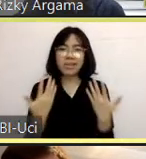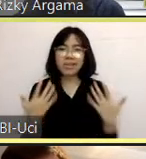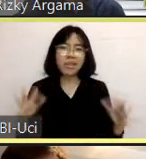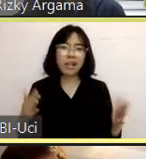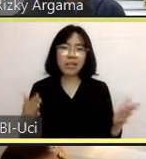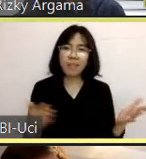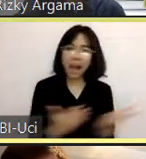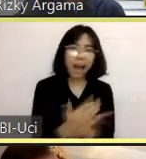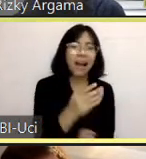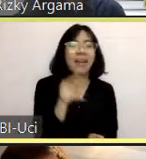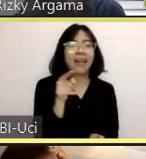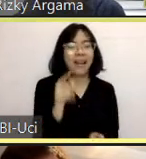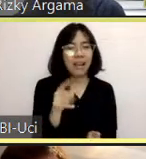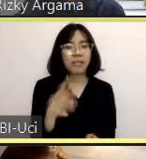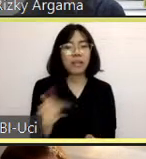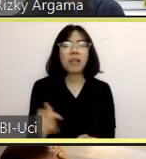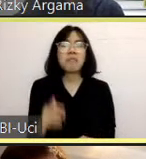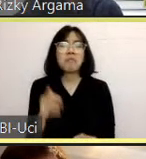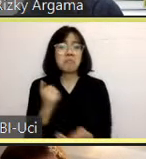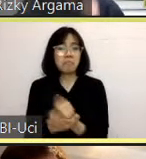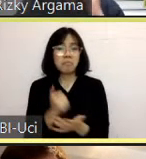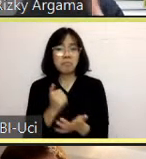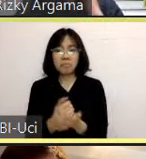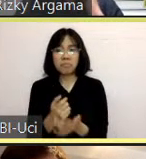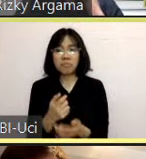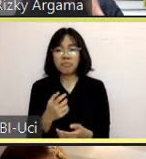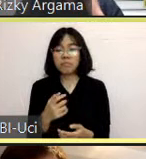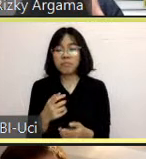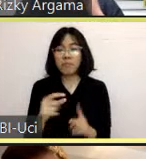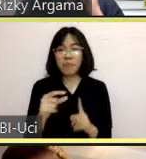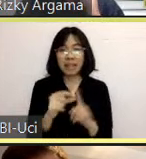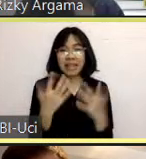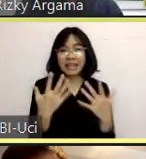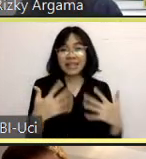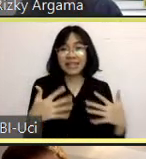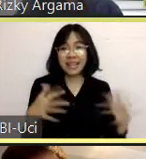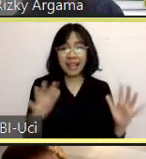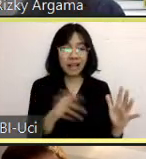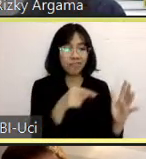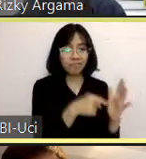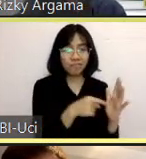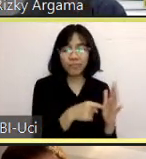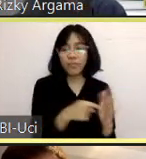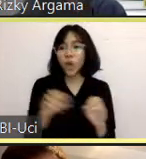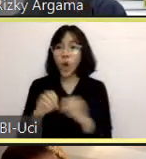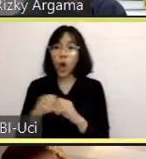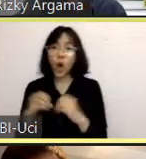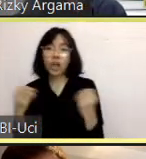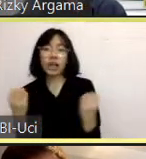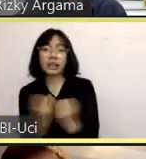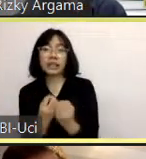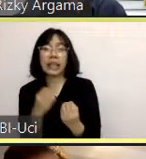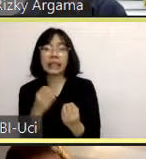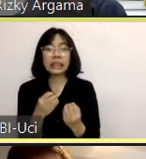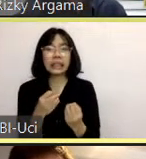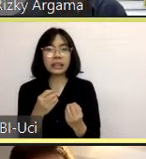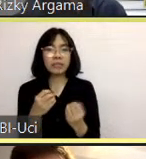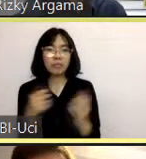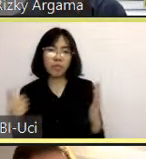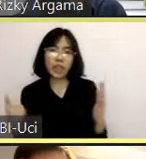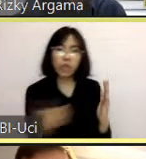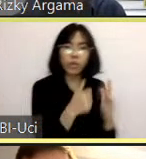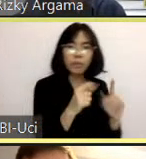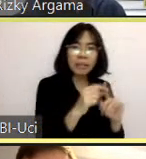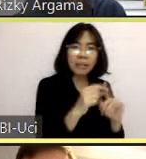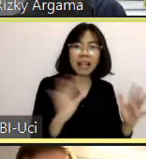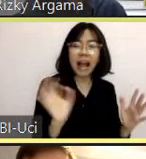bahwa sebetulnya yang menggunakan Pancasila sebagai alasan pembubaran justru mulai dari Presiden Soeharto ya, dari era Presiden Soeharto.